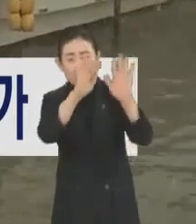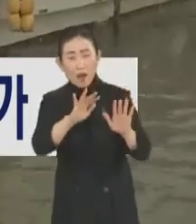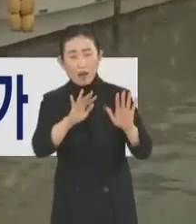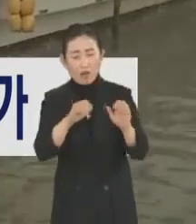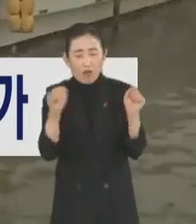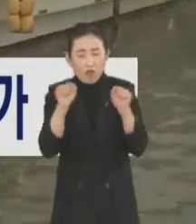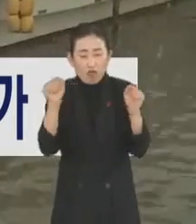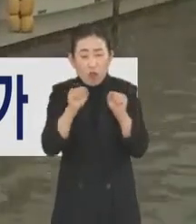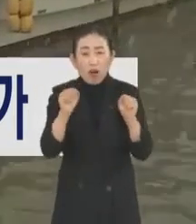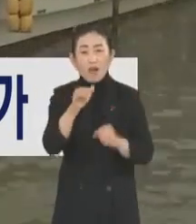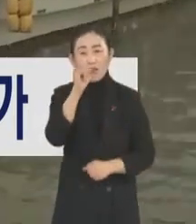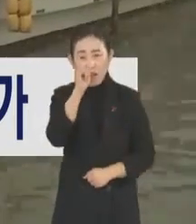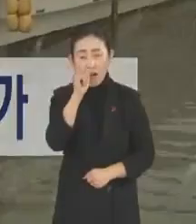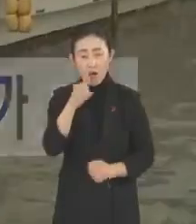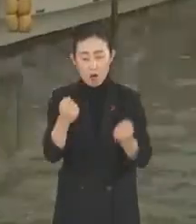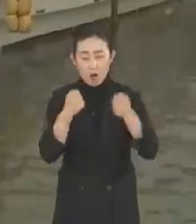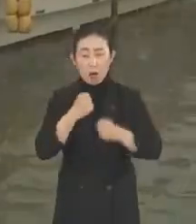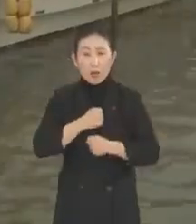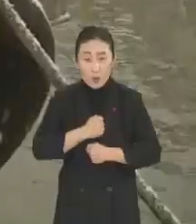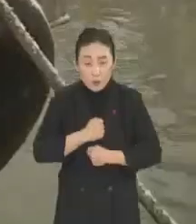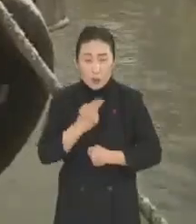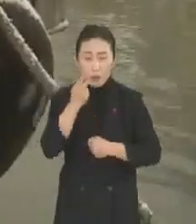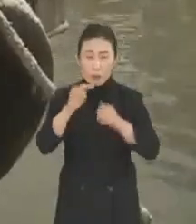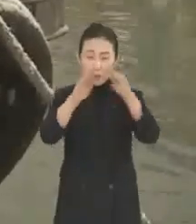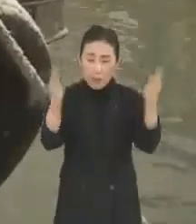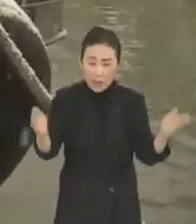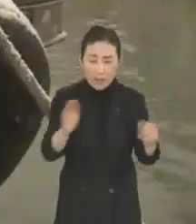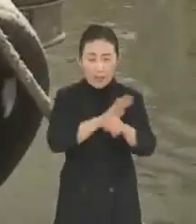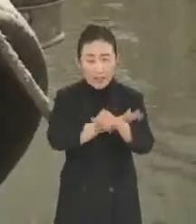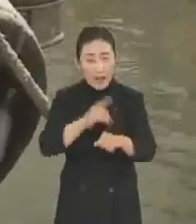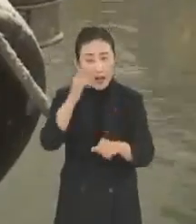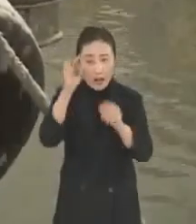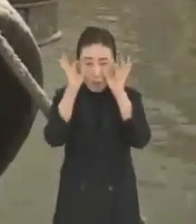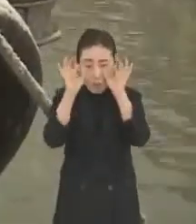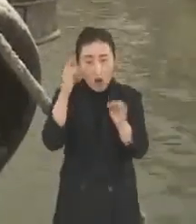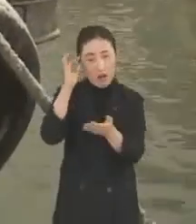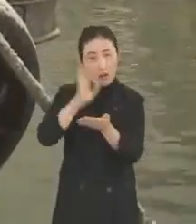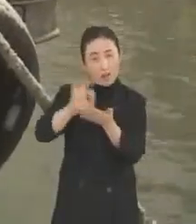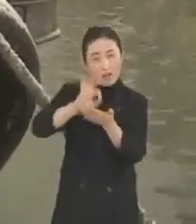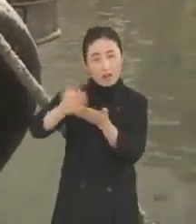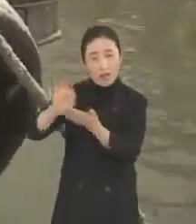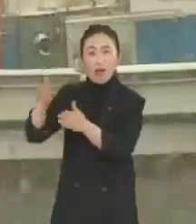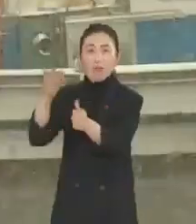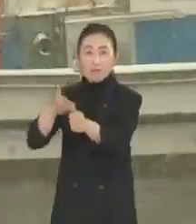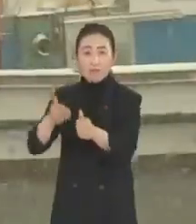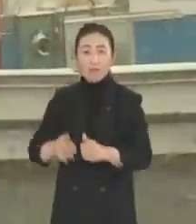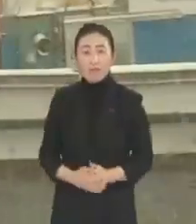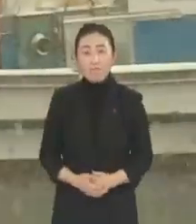강추위가 찾아오겠다며 건강관리와 함께 시설물 관리에 주의를 당부했습니다.